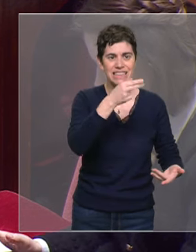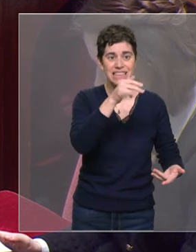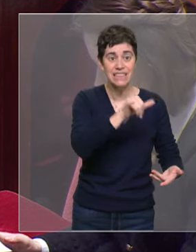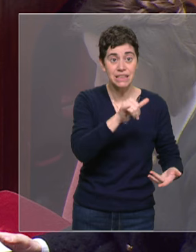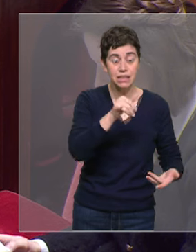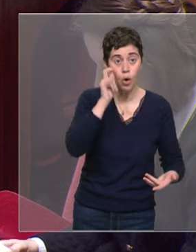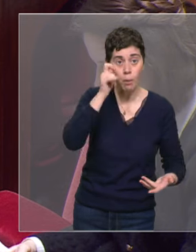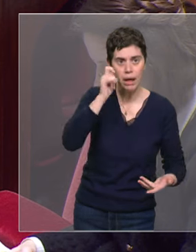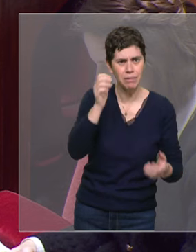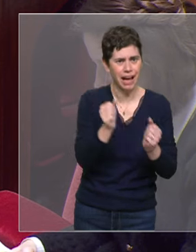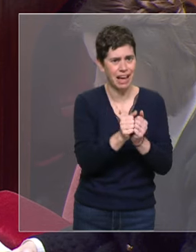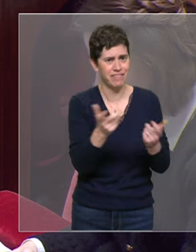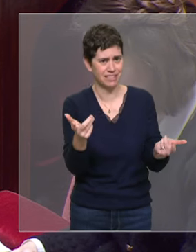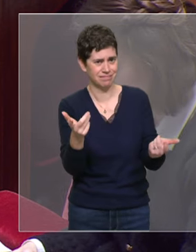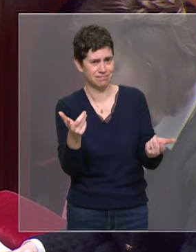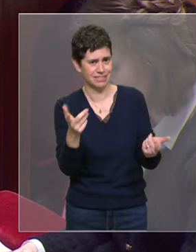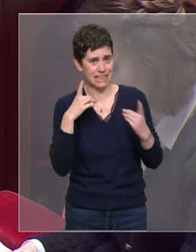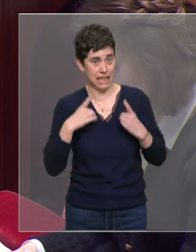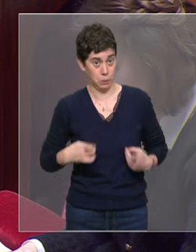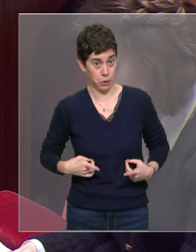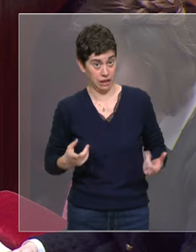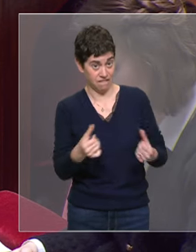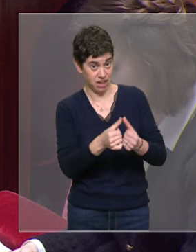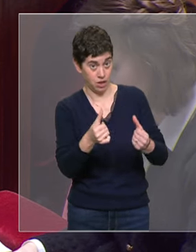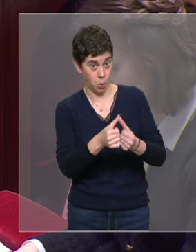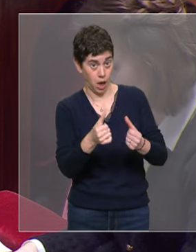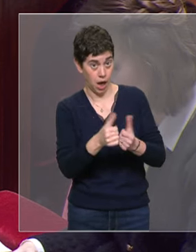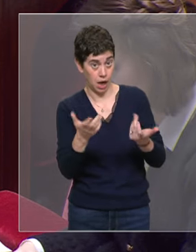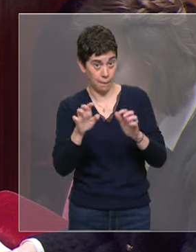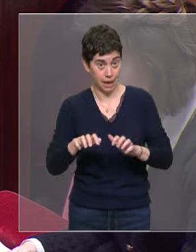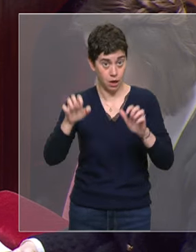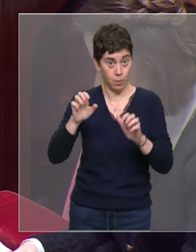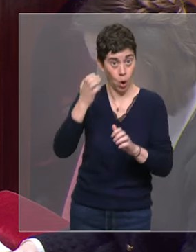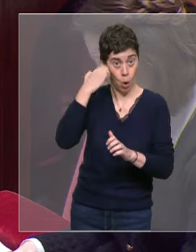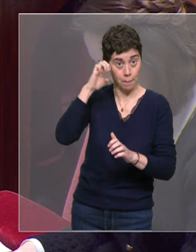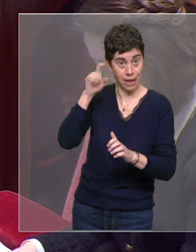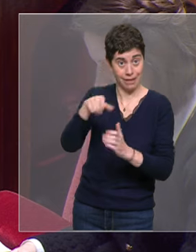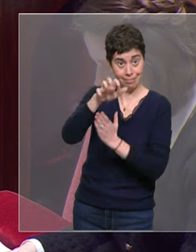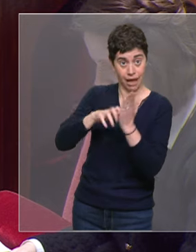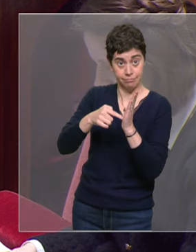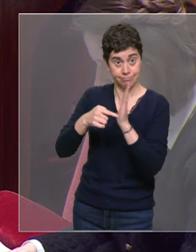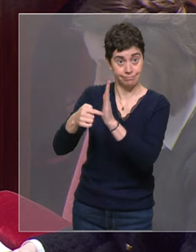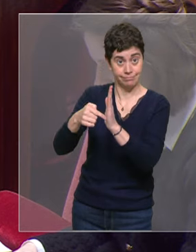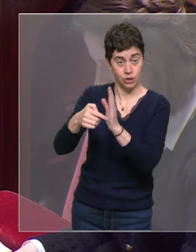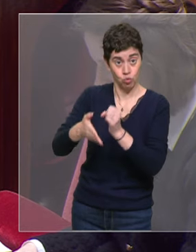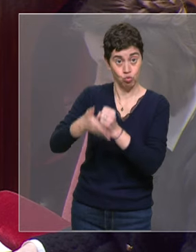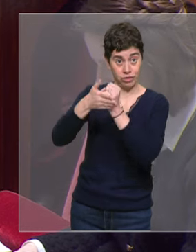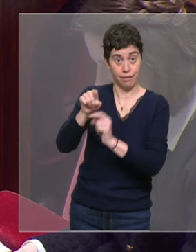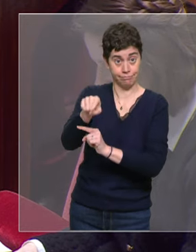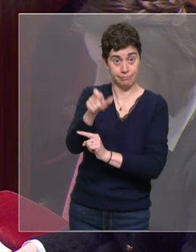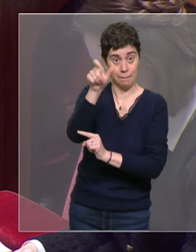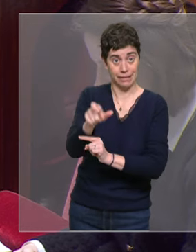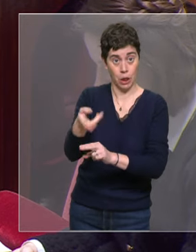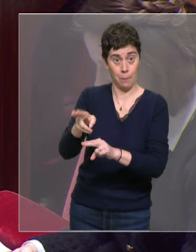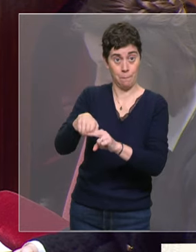ont refusé de voter les textes qui étaient proposés au Parlement européen en soutien à cet opposant russe mort dans